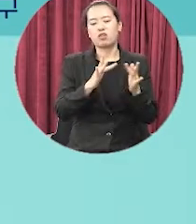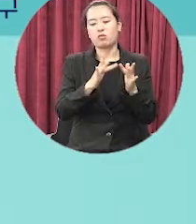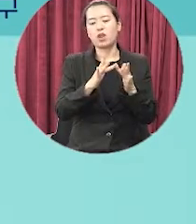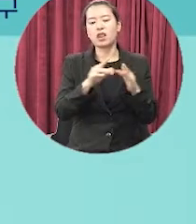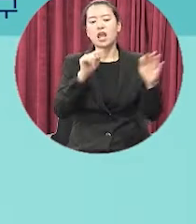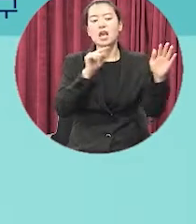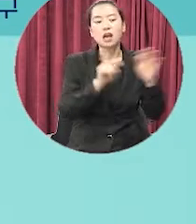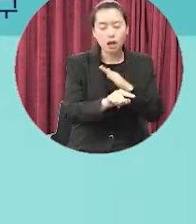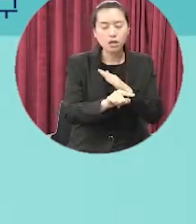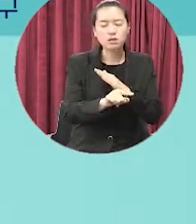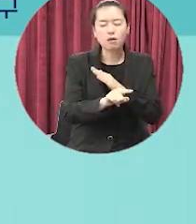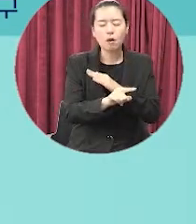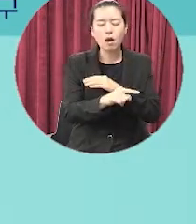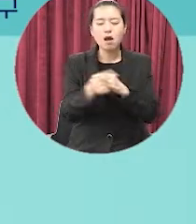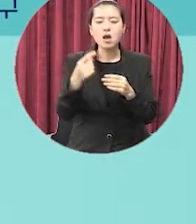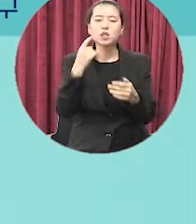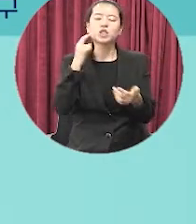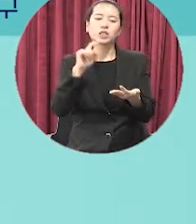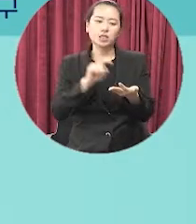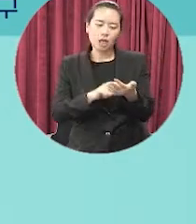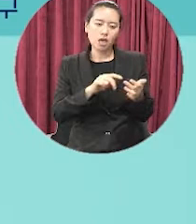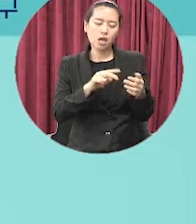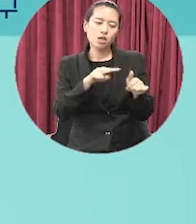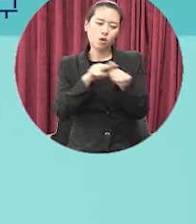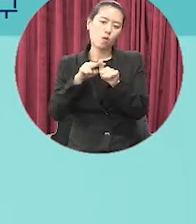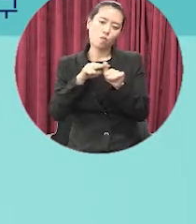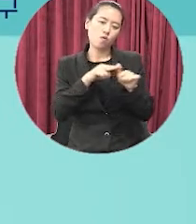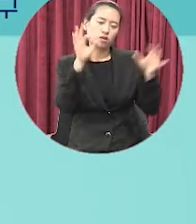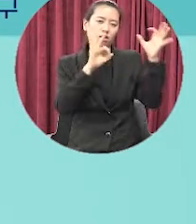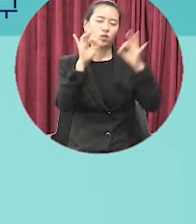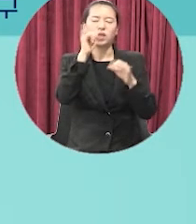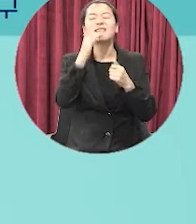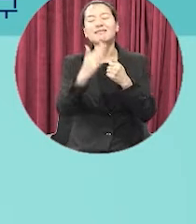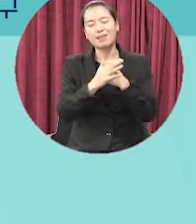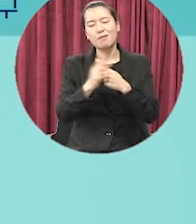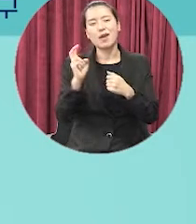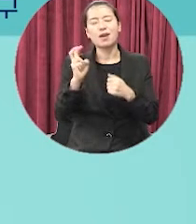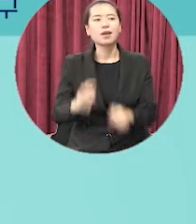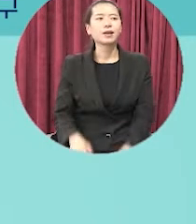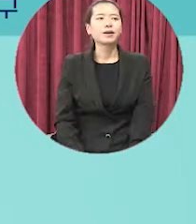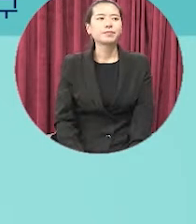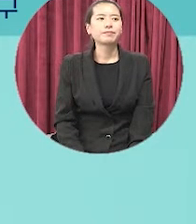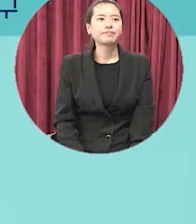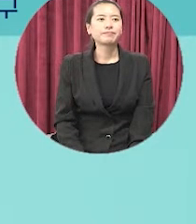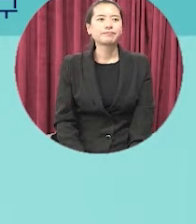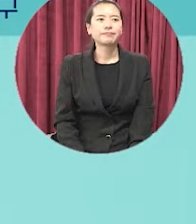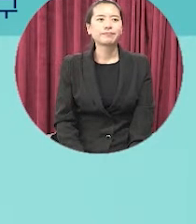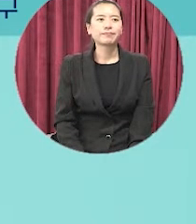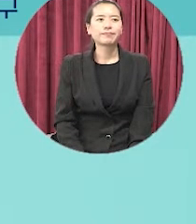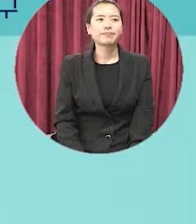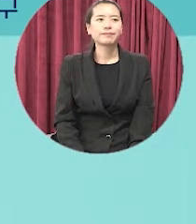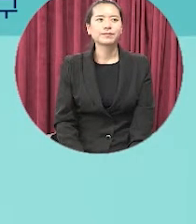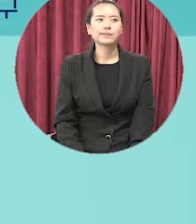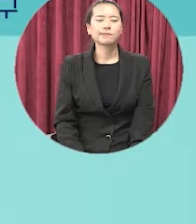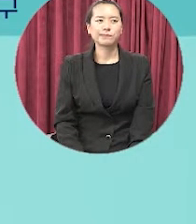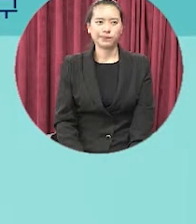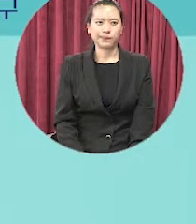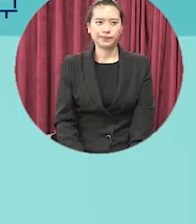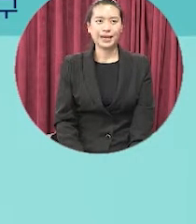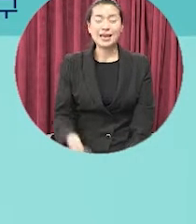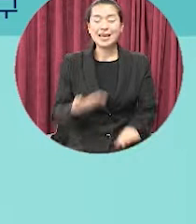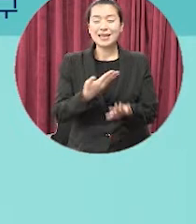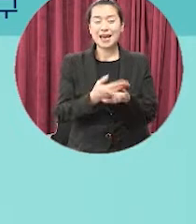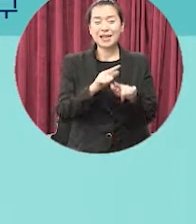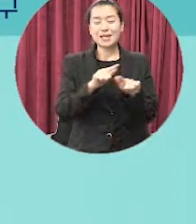로보스타 다는 걸 알 수가 있는 신뢰 라고 할 수 있겠습니다 했던 경우도 중에 하나가 커피도 나인틴 에 있어서 다른